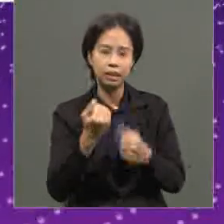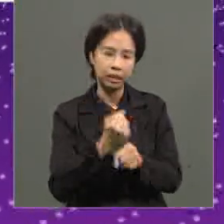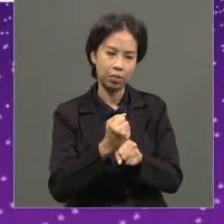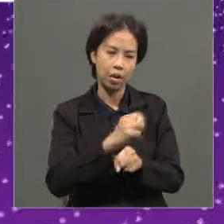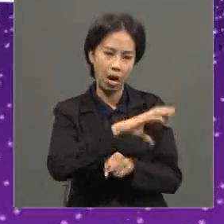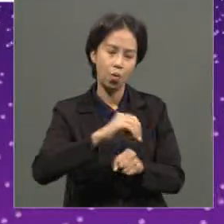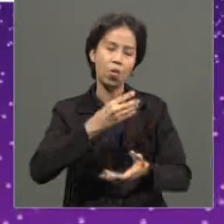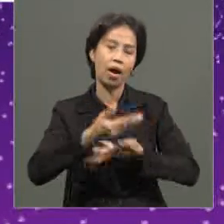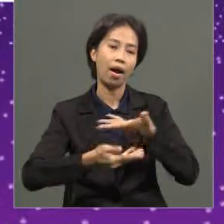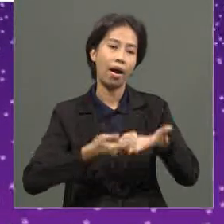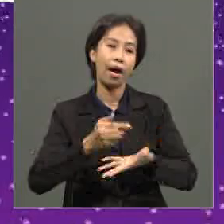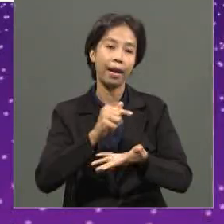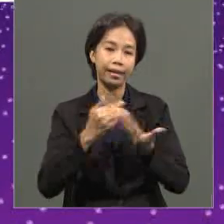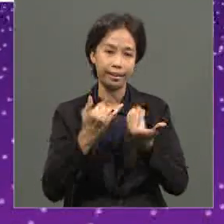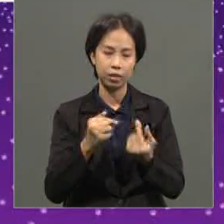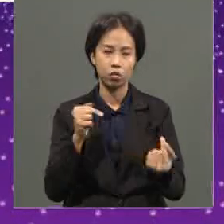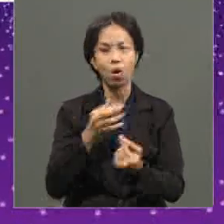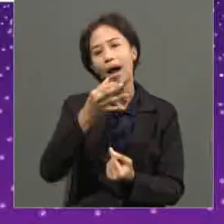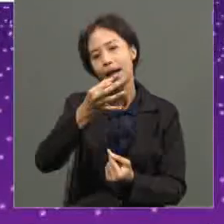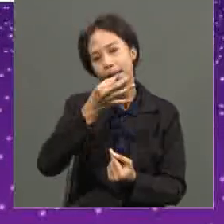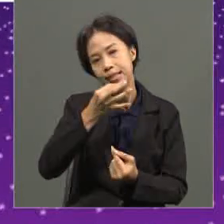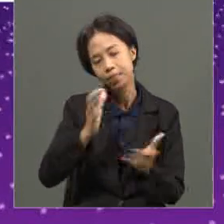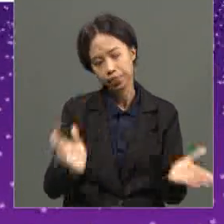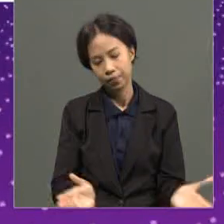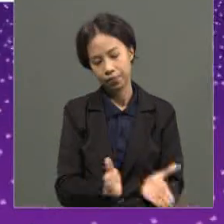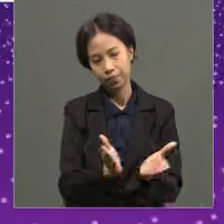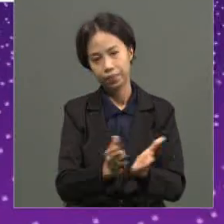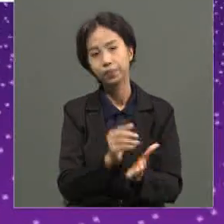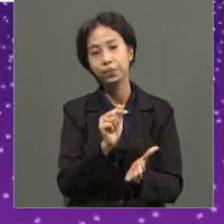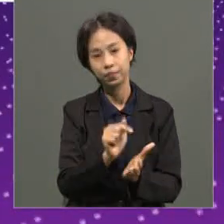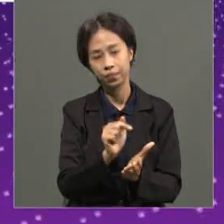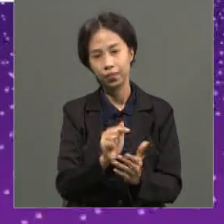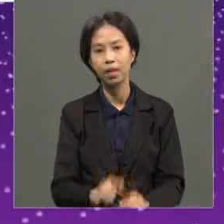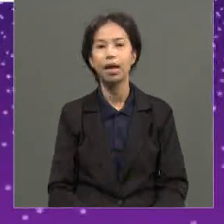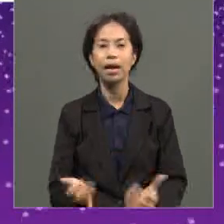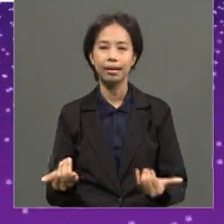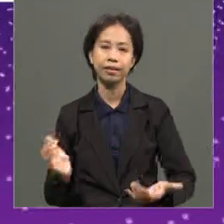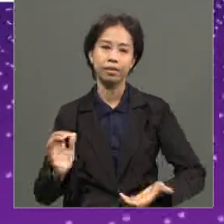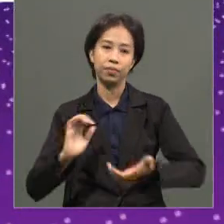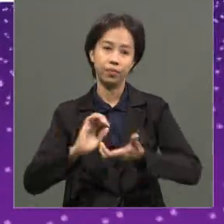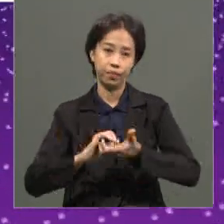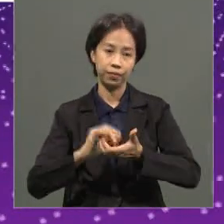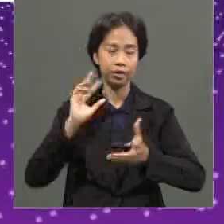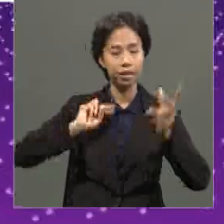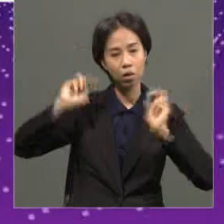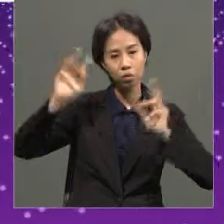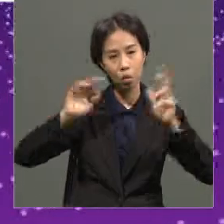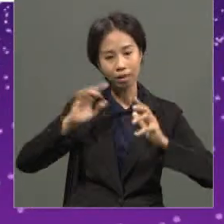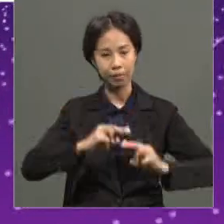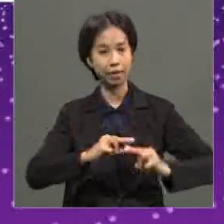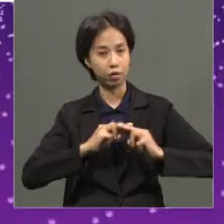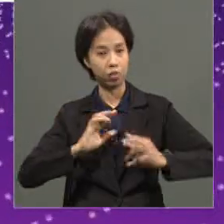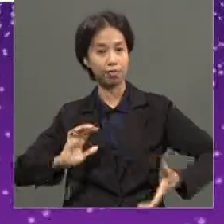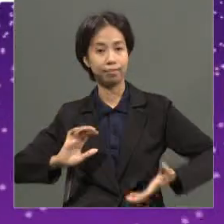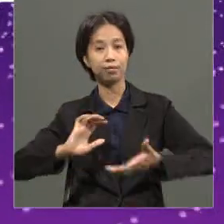การส่งเสริมอาชีพผ่านโครงการชุมชนเพะสุขสยามคูโบต้าซึ่งเป็นความร่วมมือระหว่างจังหวัดนครสวรรค์และภาคเอกชนนะ